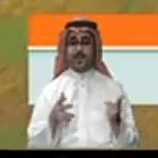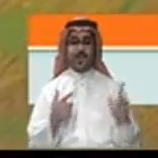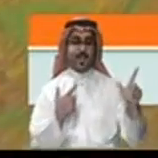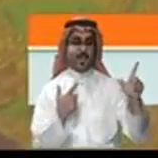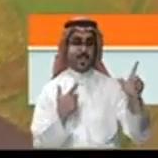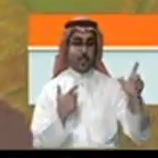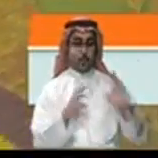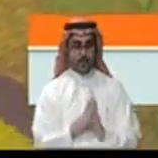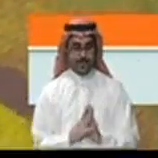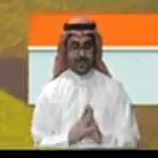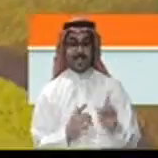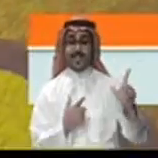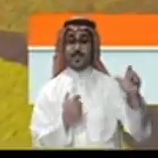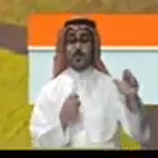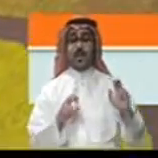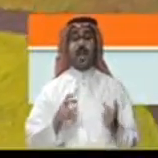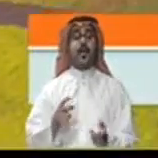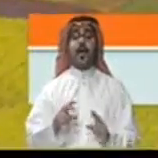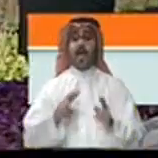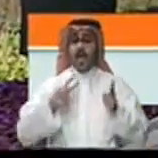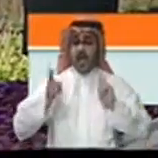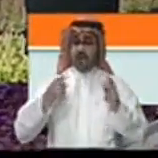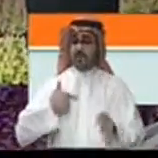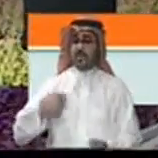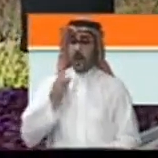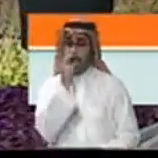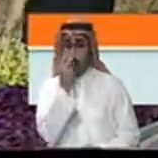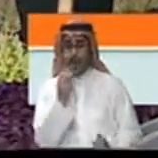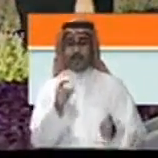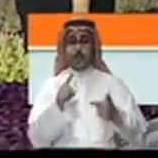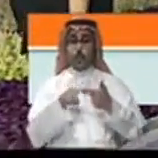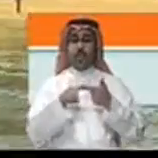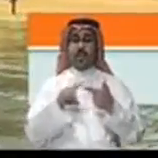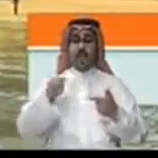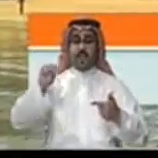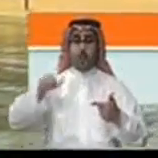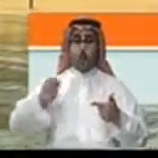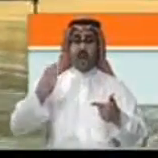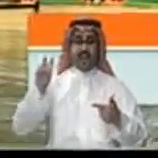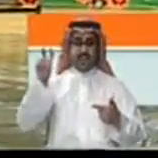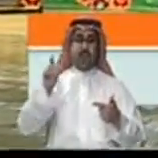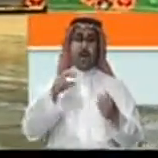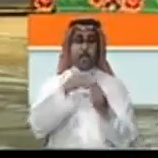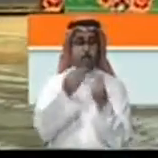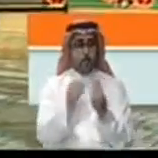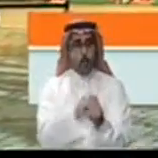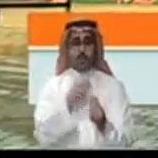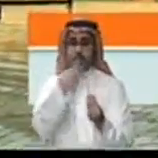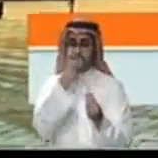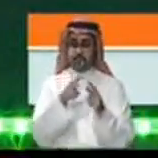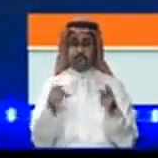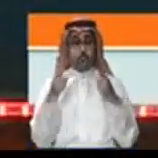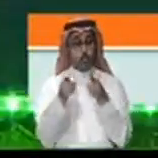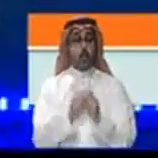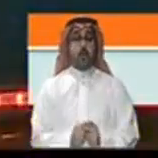انطلق في مدينة تبوك مهرجان الورد والفاكهة، حيث شمل على العديد من الفعاليات، فقد كان حافلا بالعديد